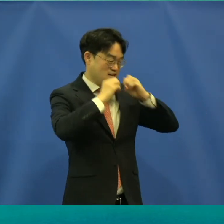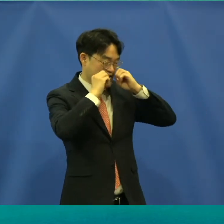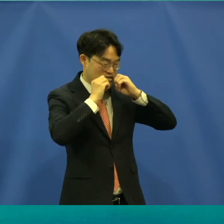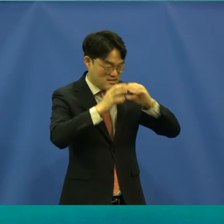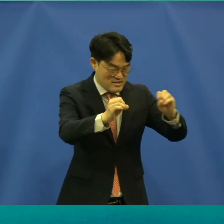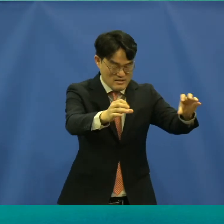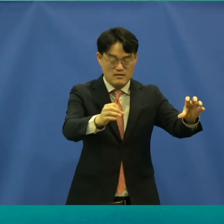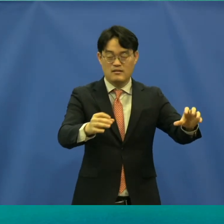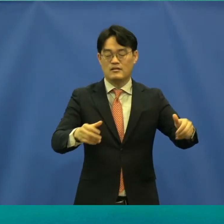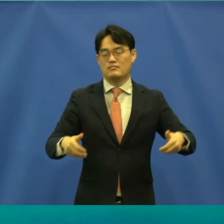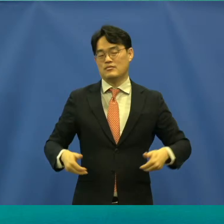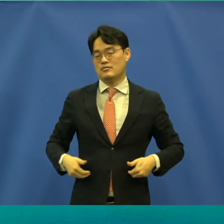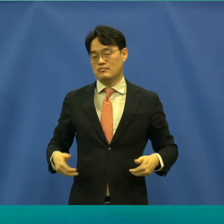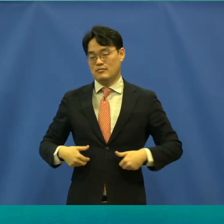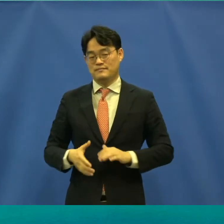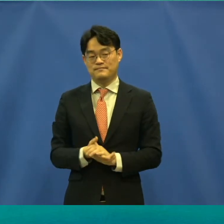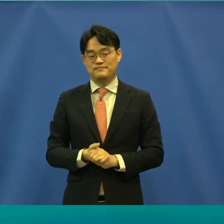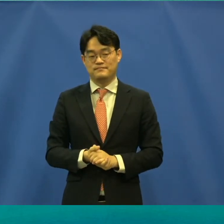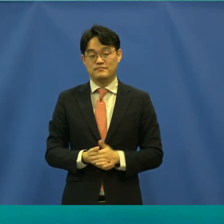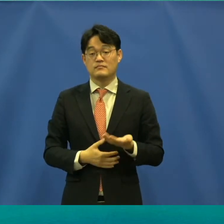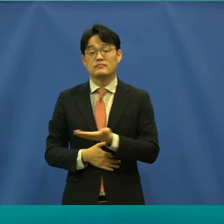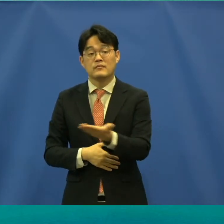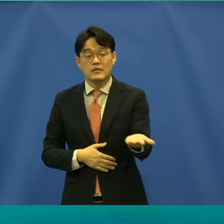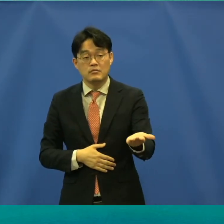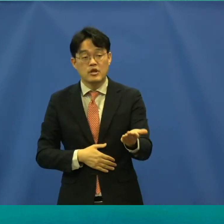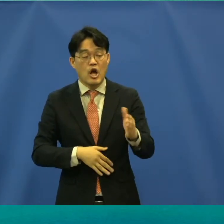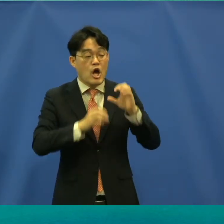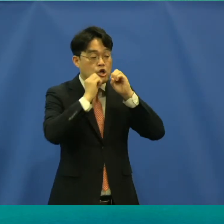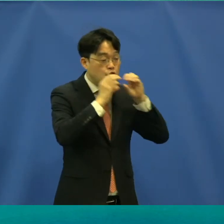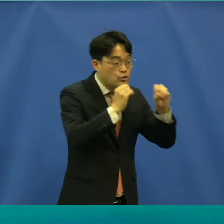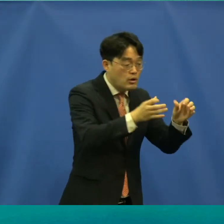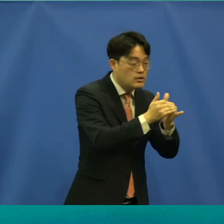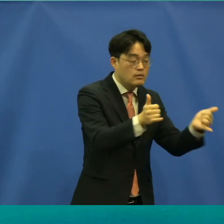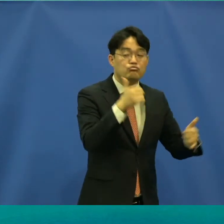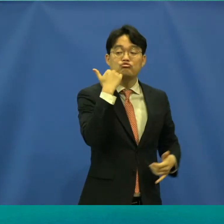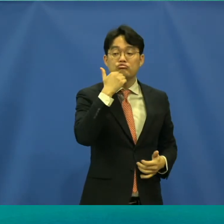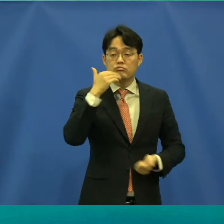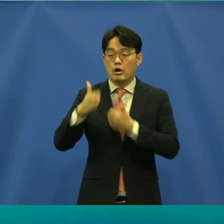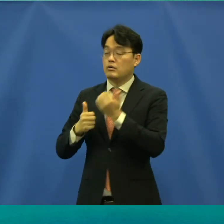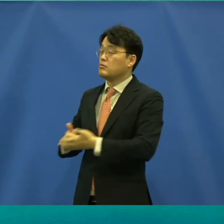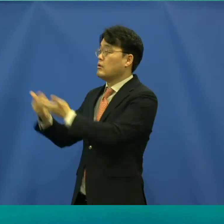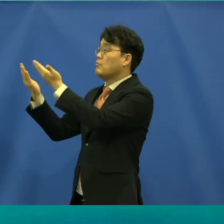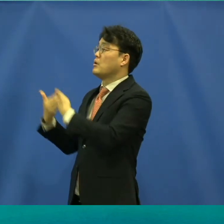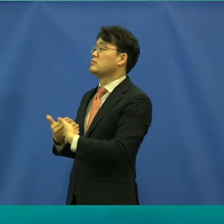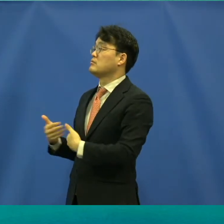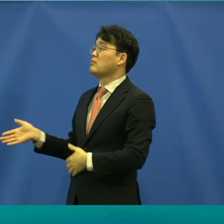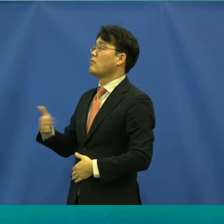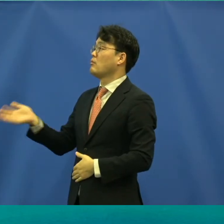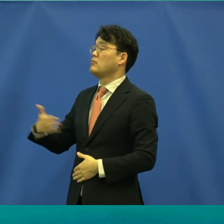누가 선포하는 것입니까? 받은 사람, 하나님의 말씀, 메시지를 하늘로부터 받은 사람이 전하는 거예요.